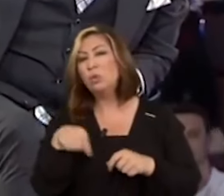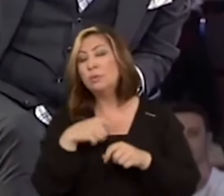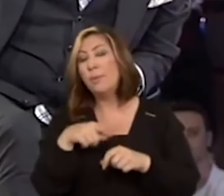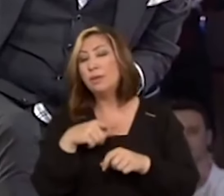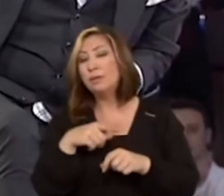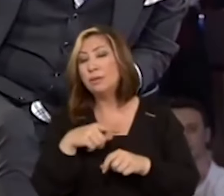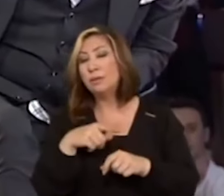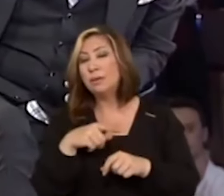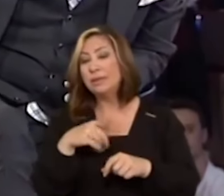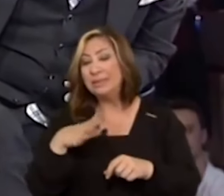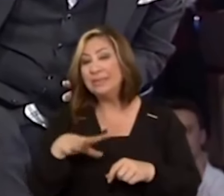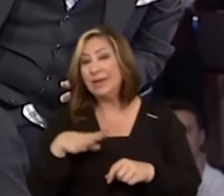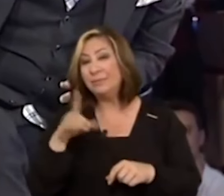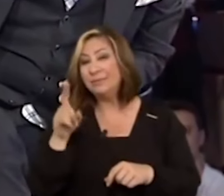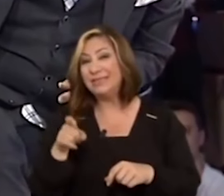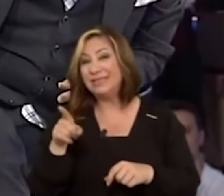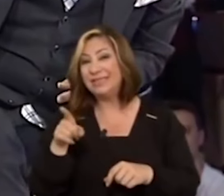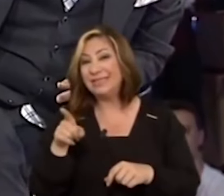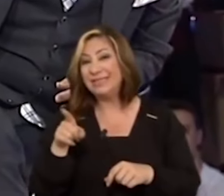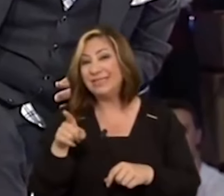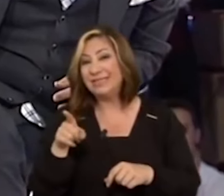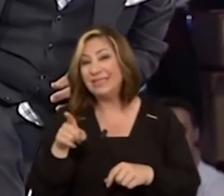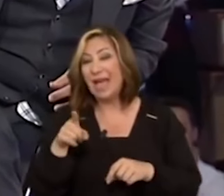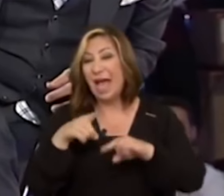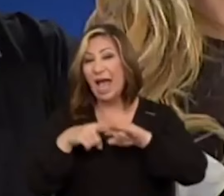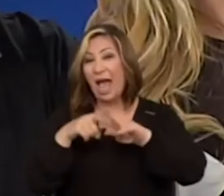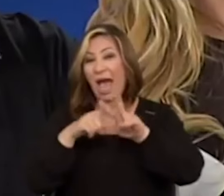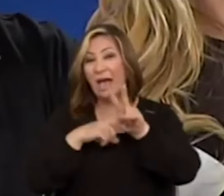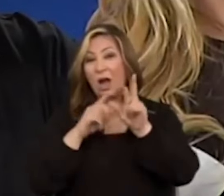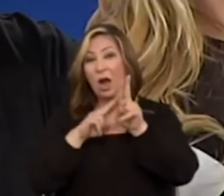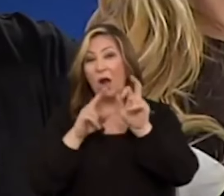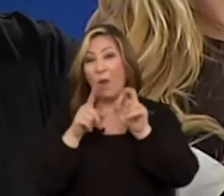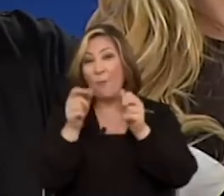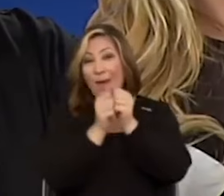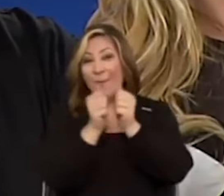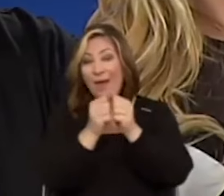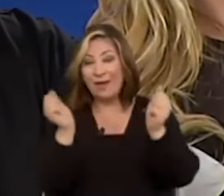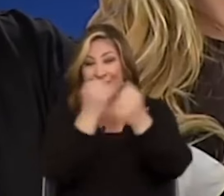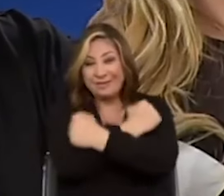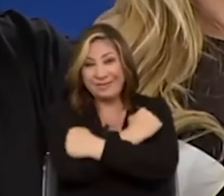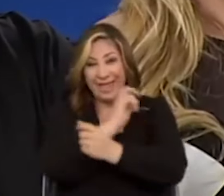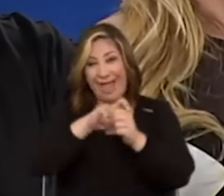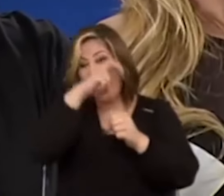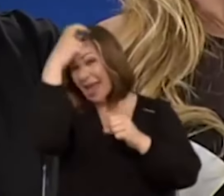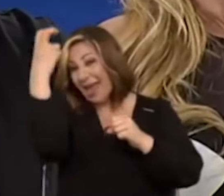zaman ister misin Hayko'yu Bülent Serttaş'la atalım?